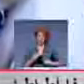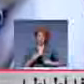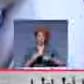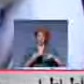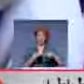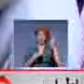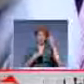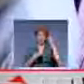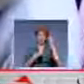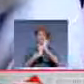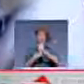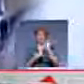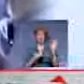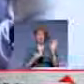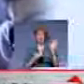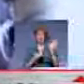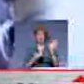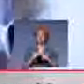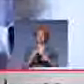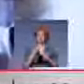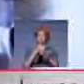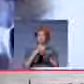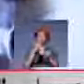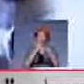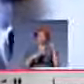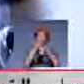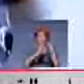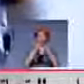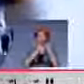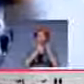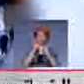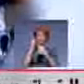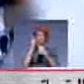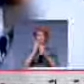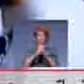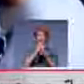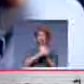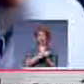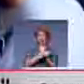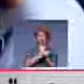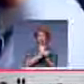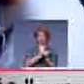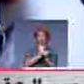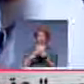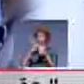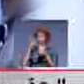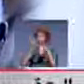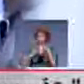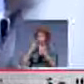بتتنبأ بحدوث الحرائق. احكي لنا ايه الموضوع لغايه ما جيت بنت. خد يا بنتي، الصراحه قبل ما يحصل اي حاجه في الشقه بنتي